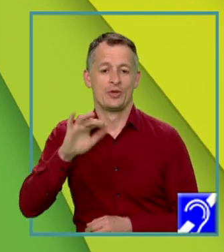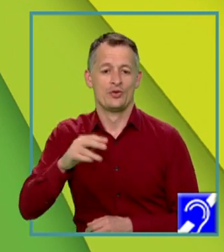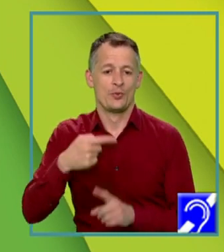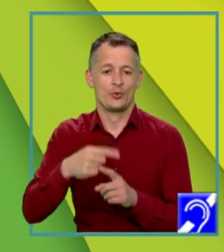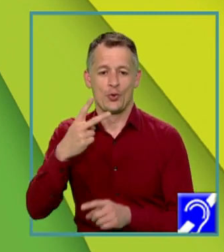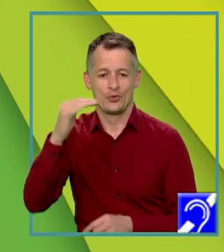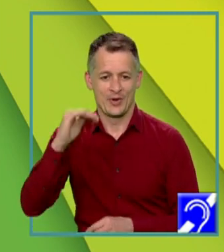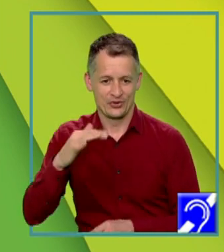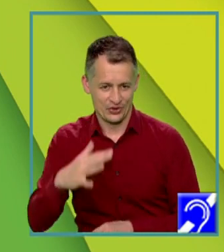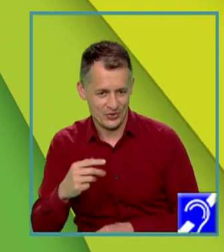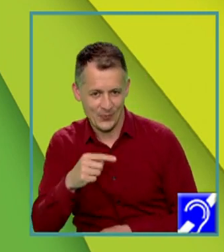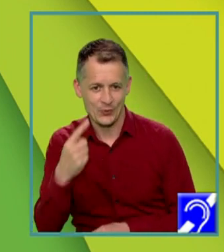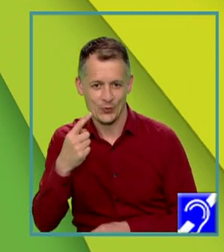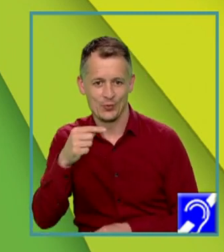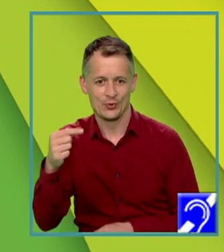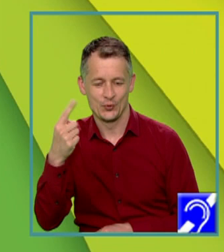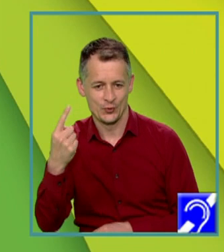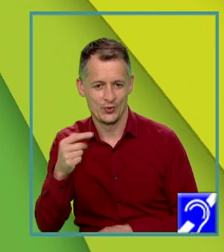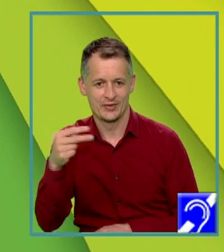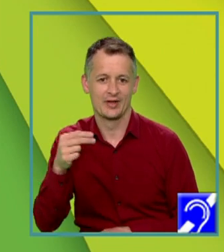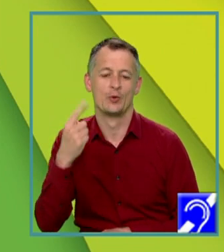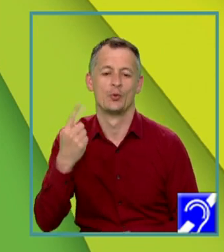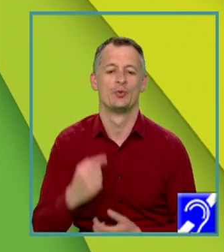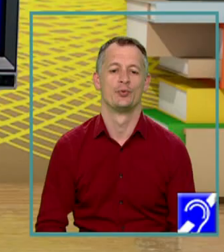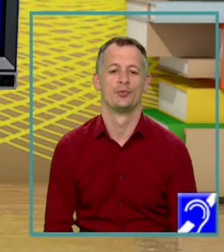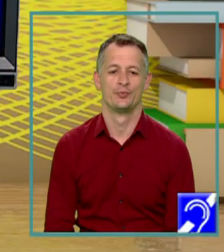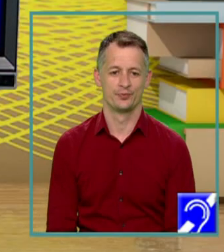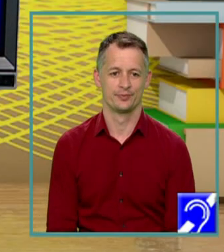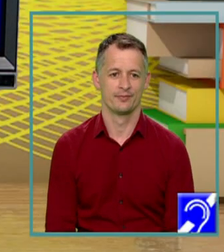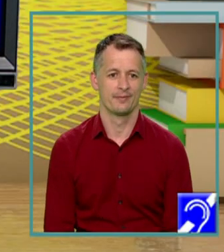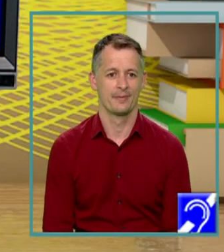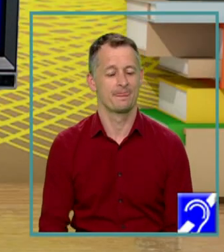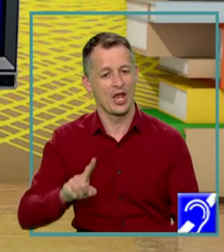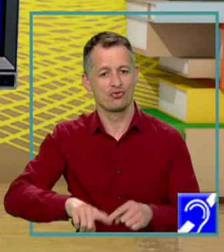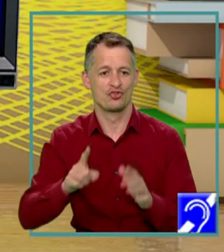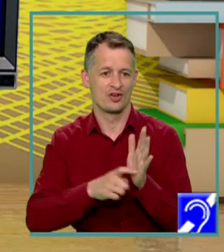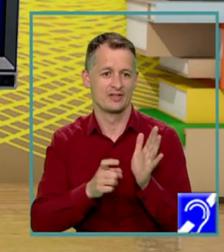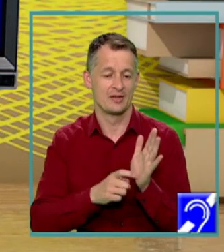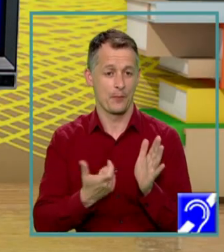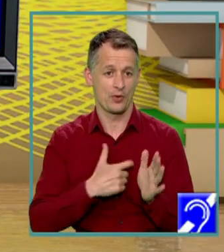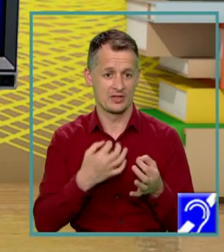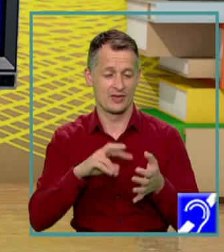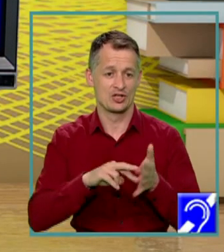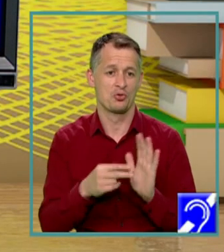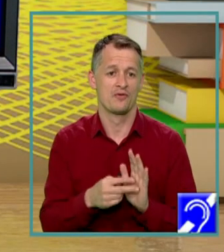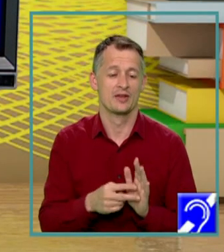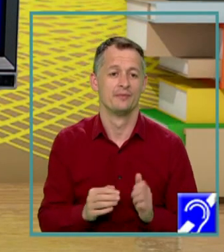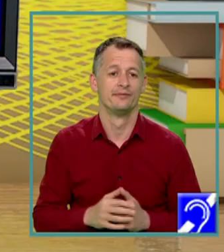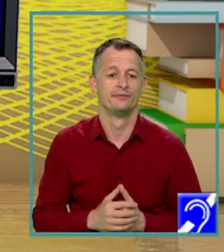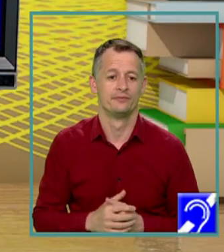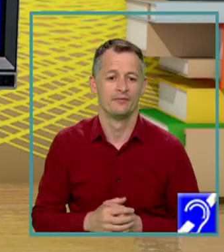5 minus 1 minus 1 egal cu minus 1 Aceeași cerință poate fi rezolvată